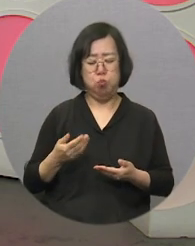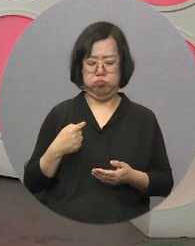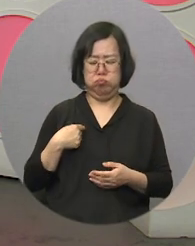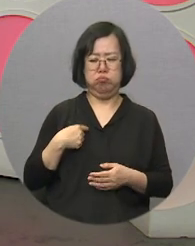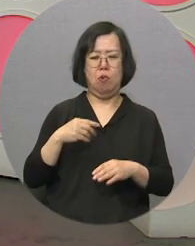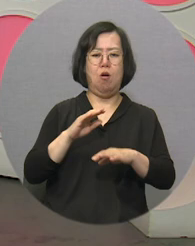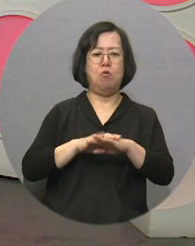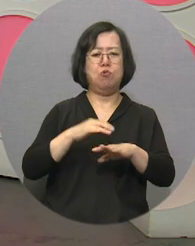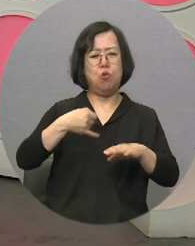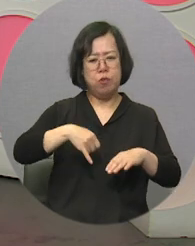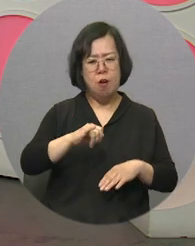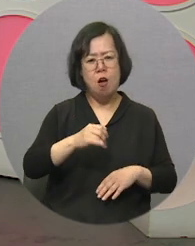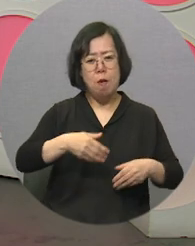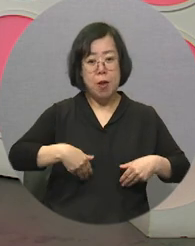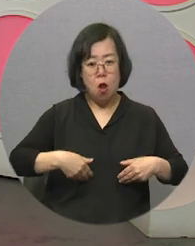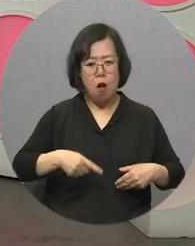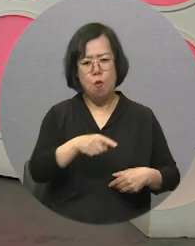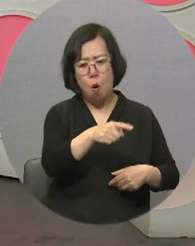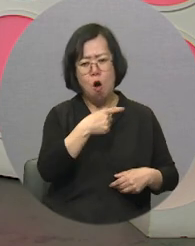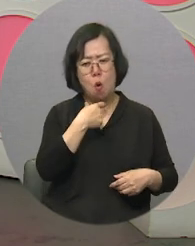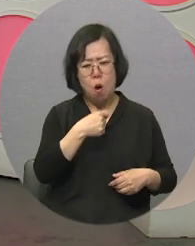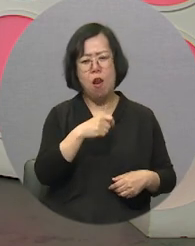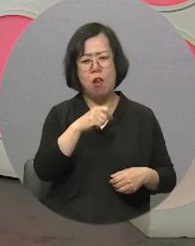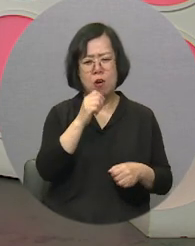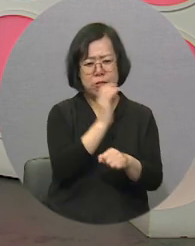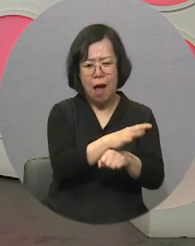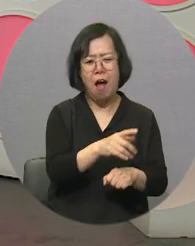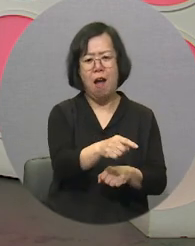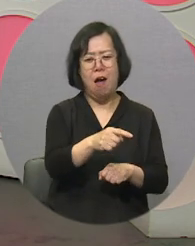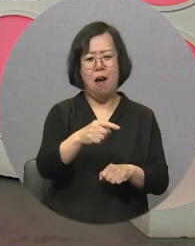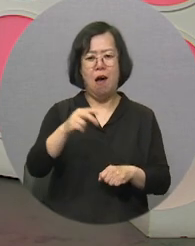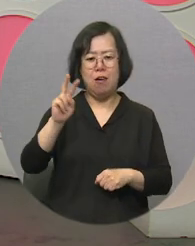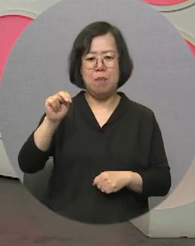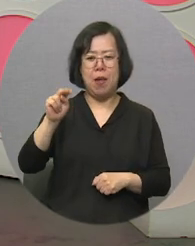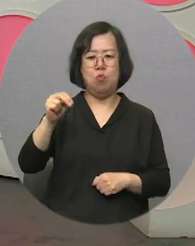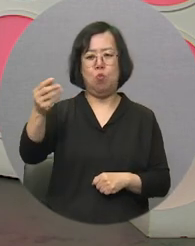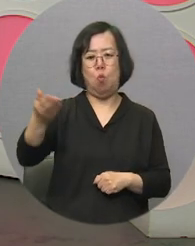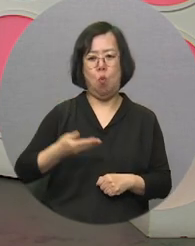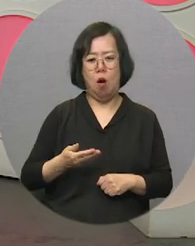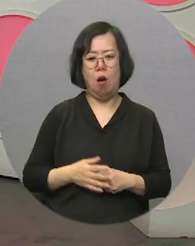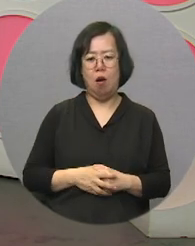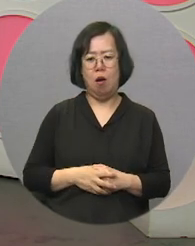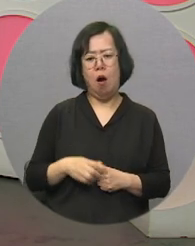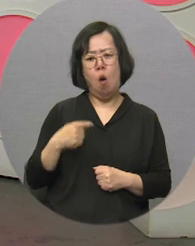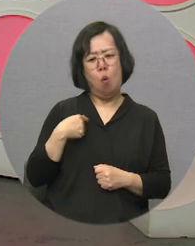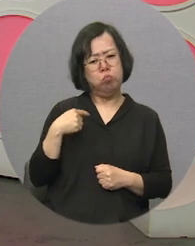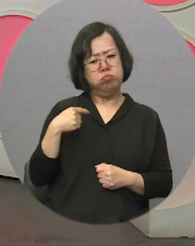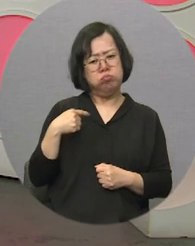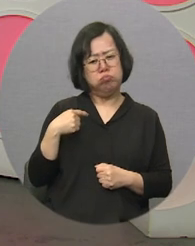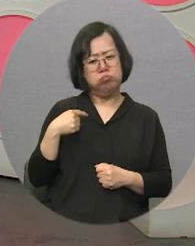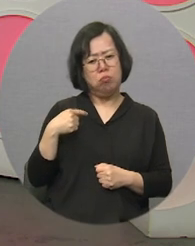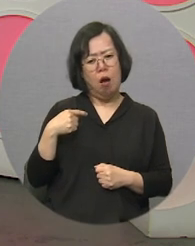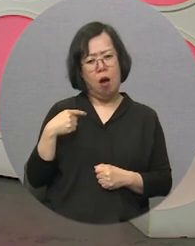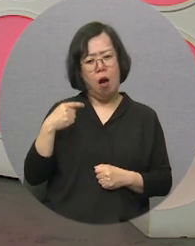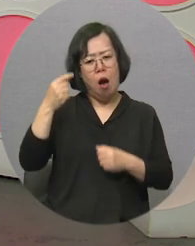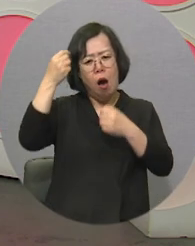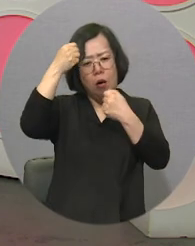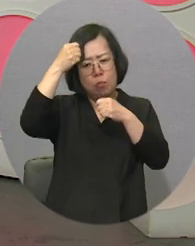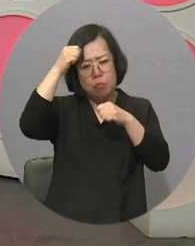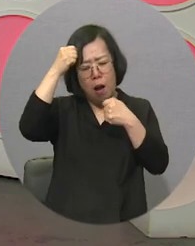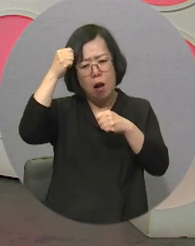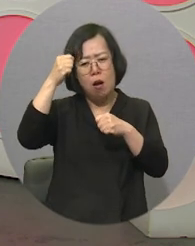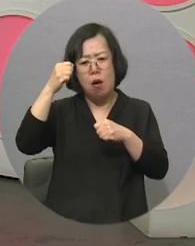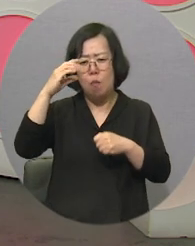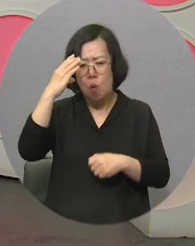손녀 필요한 거 사라고요. 그날 외할아버지 발이 제 눈에 유난히 더